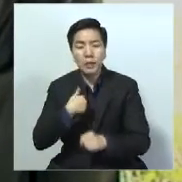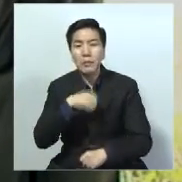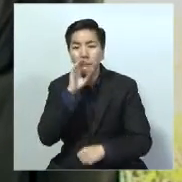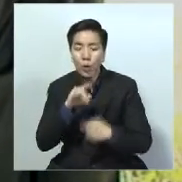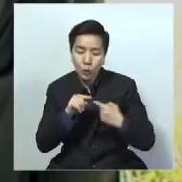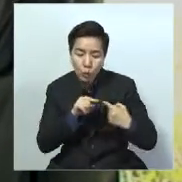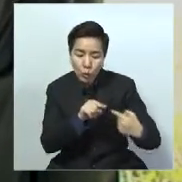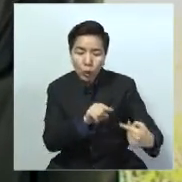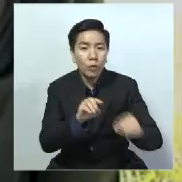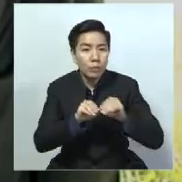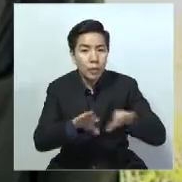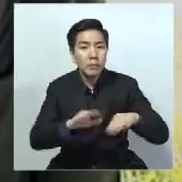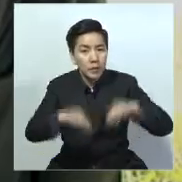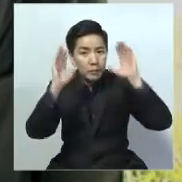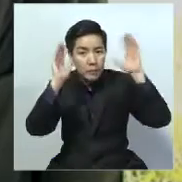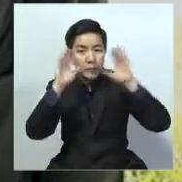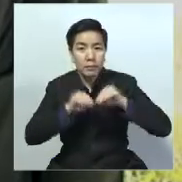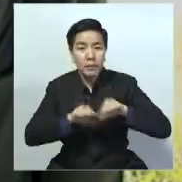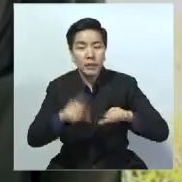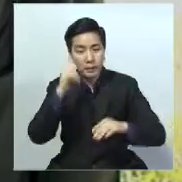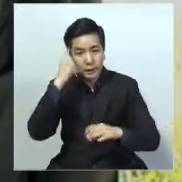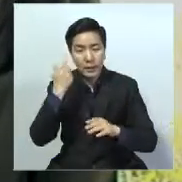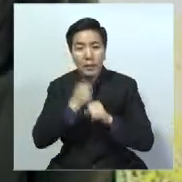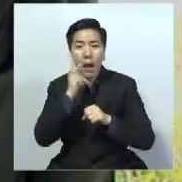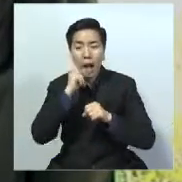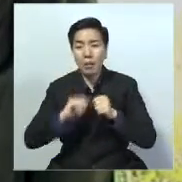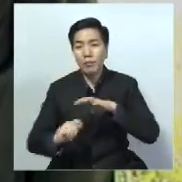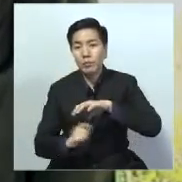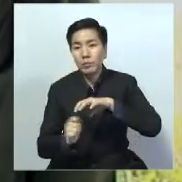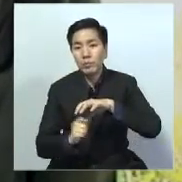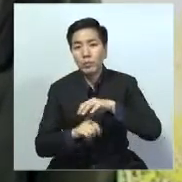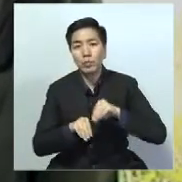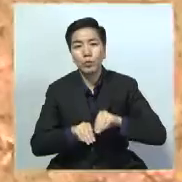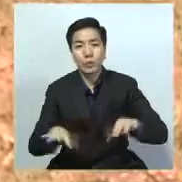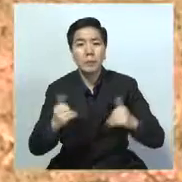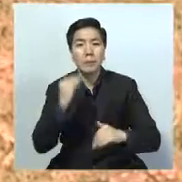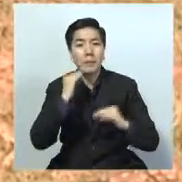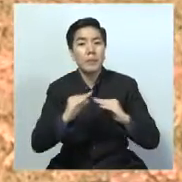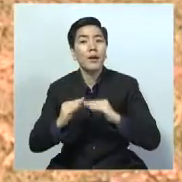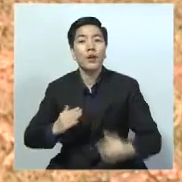อกต่อแล้วก็ไปประชาสัมพันธ์ทั้งหอกระจายข่าวอยู่ในหมู่บ้านครับ